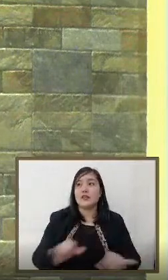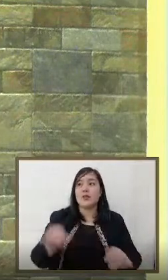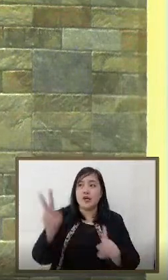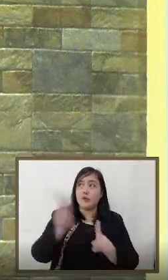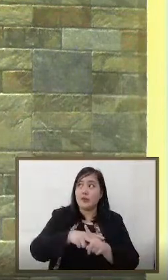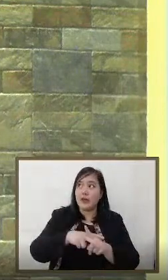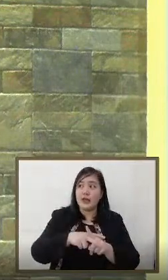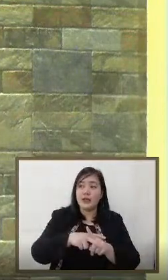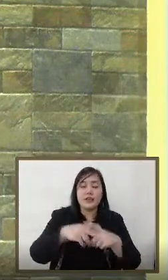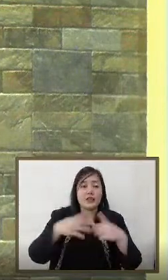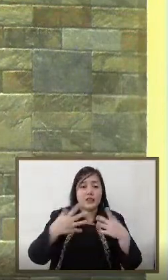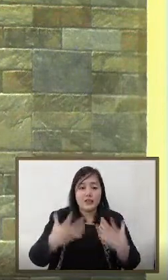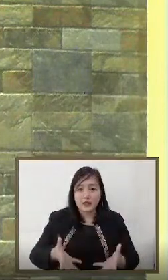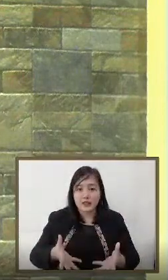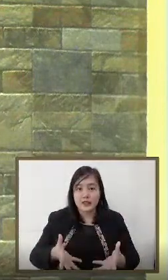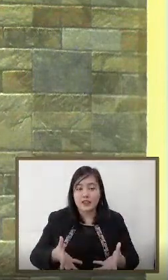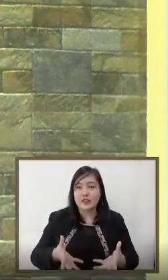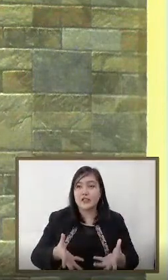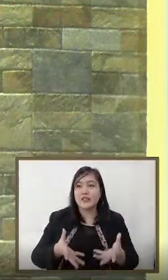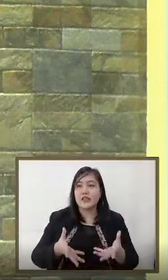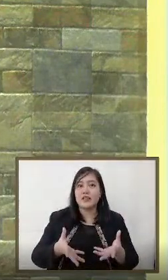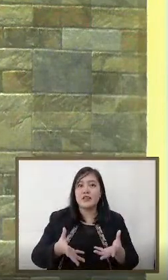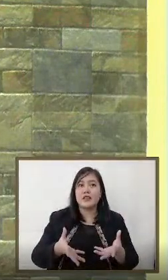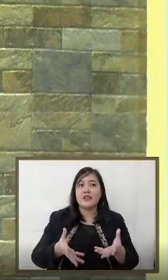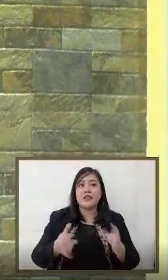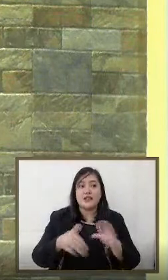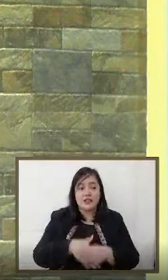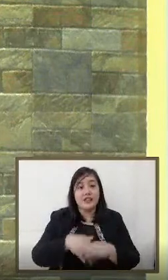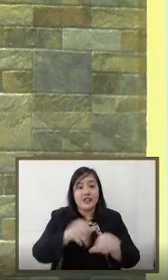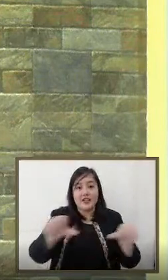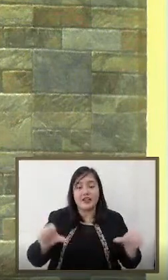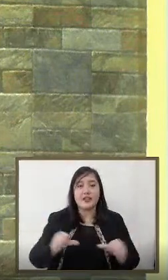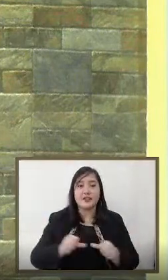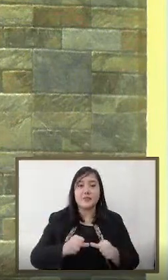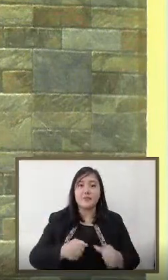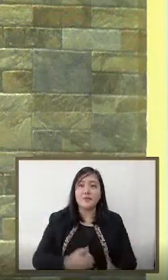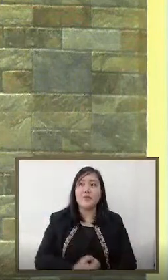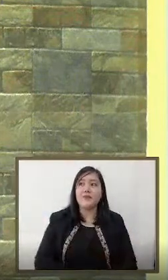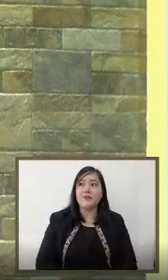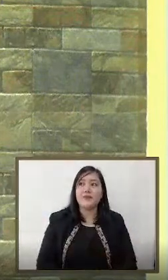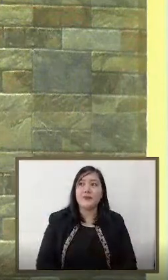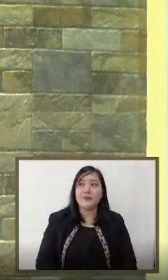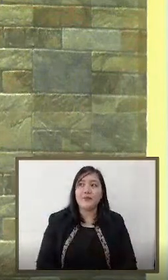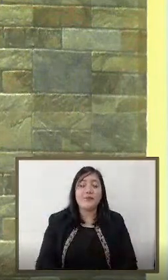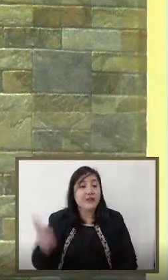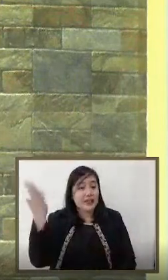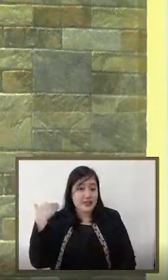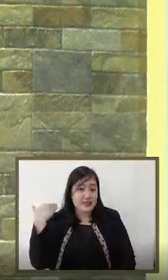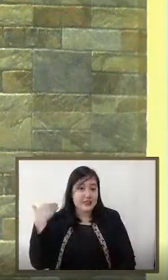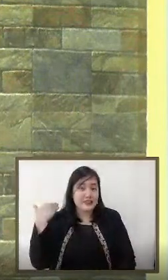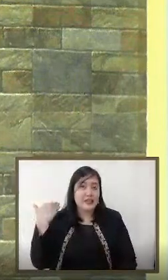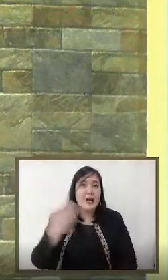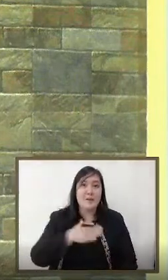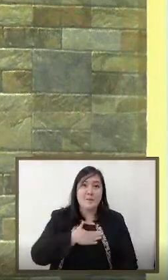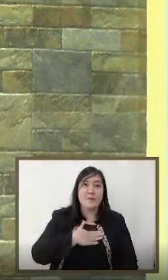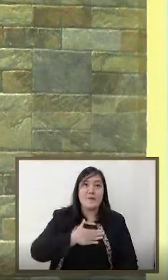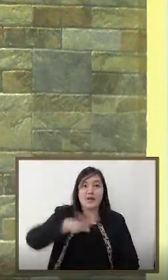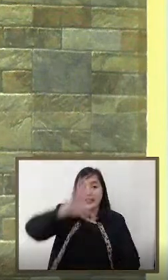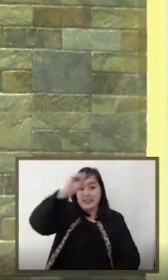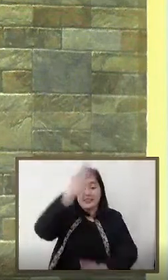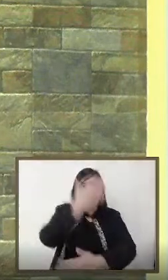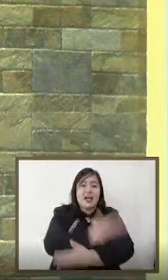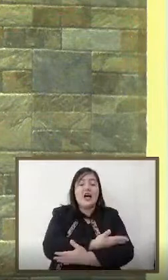yung classroom natin, sir. At ayun, si Jairus na dating nagkukundak-kundak lang doon, yan, nag-handle na rin siya ng